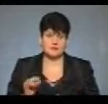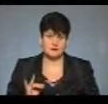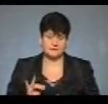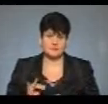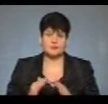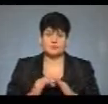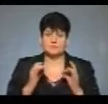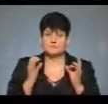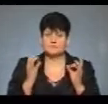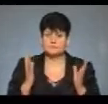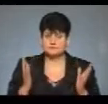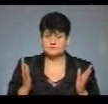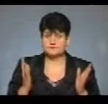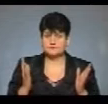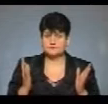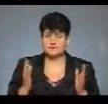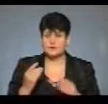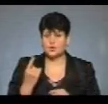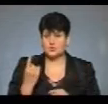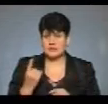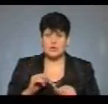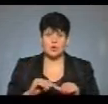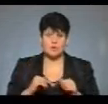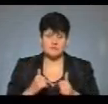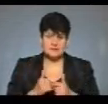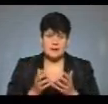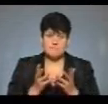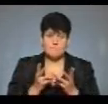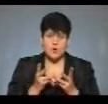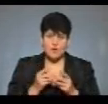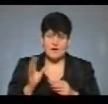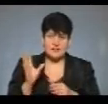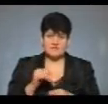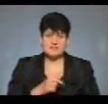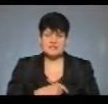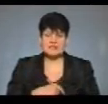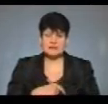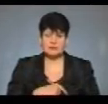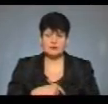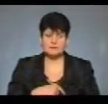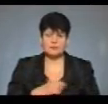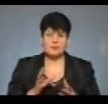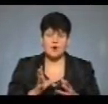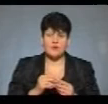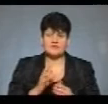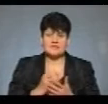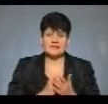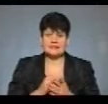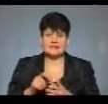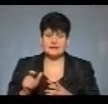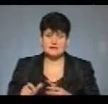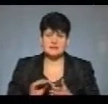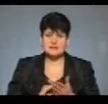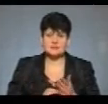будинку культури, одна комісія, вона порахувала всіх депутатів, вона порахувала всіх кандидатів, записала в